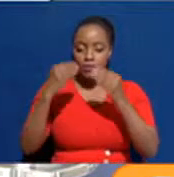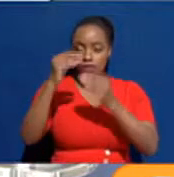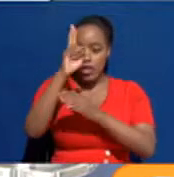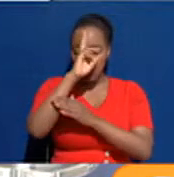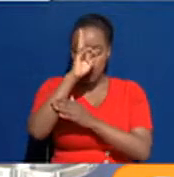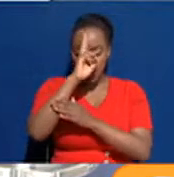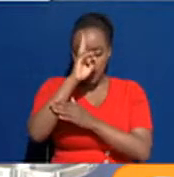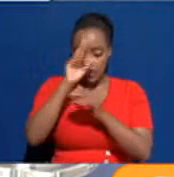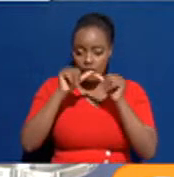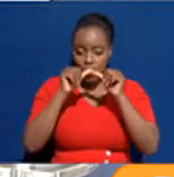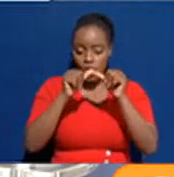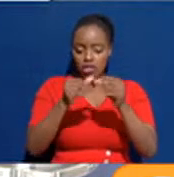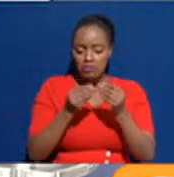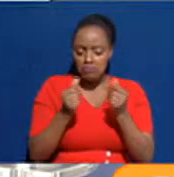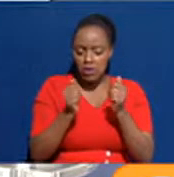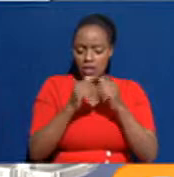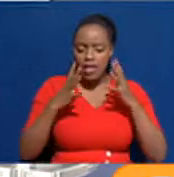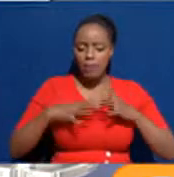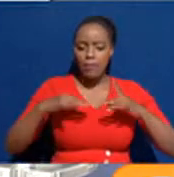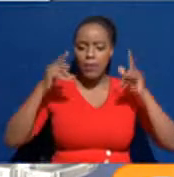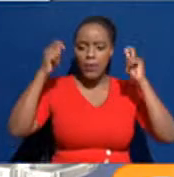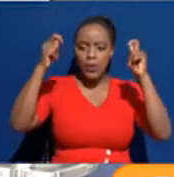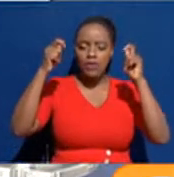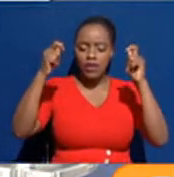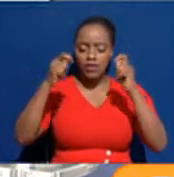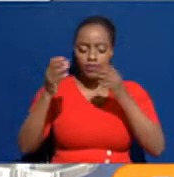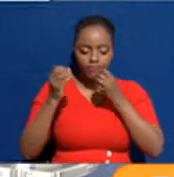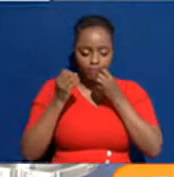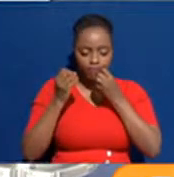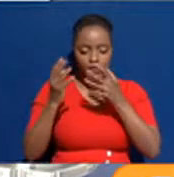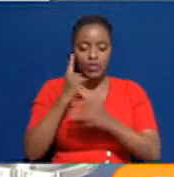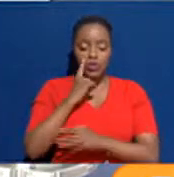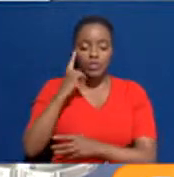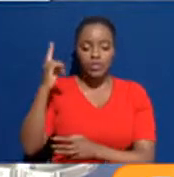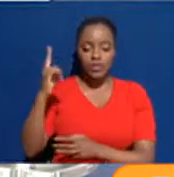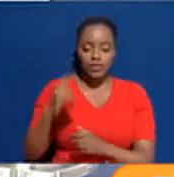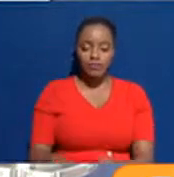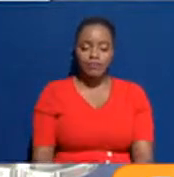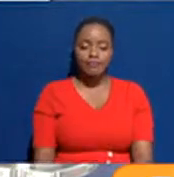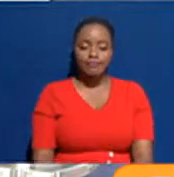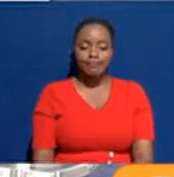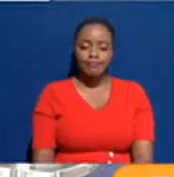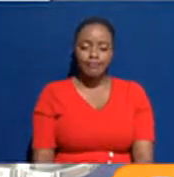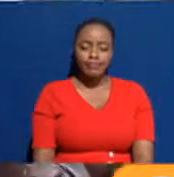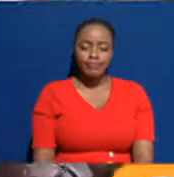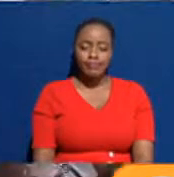polisi wanaoendelea kukabiliana na waandamanaji, kama anavyotuarifu sasa Steven Leto.